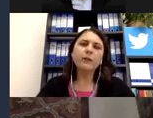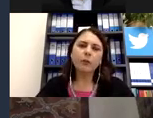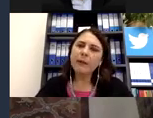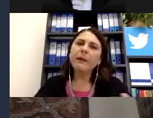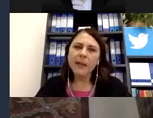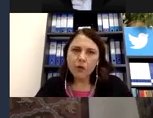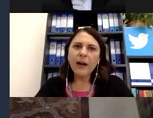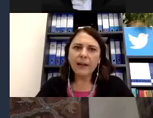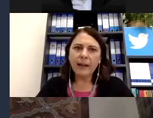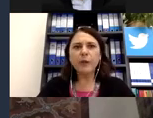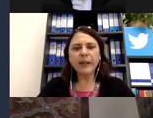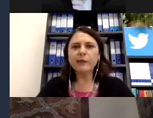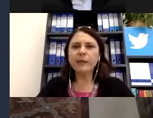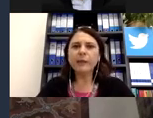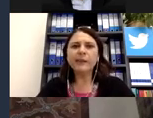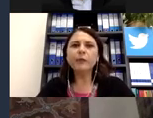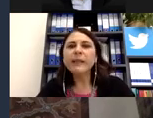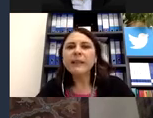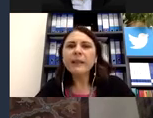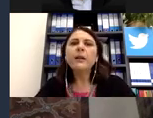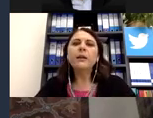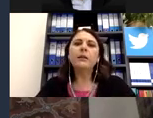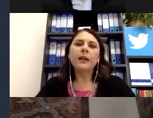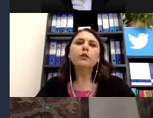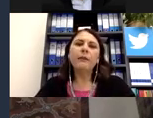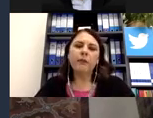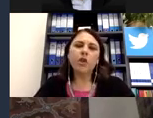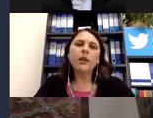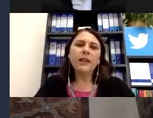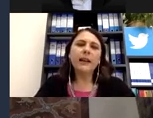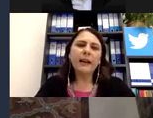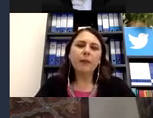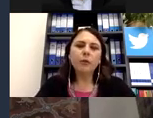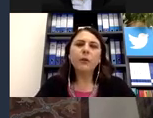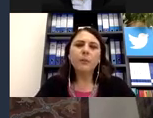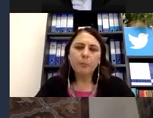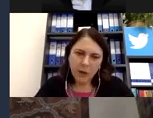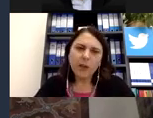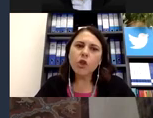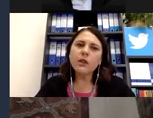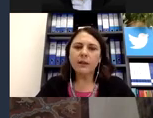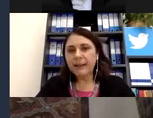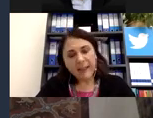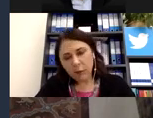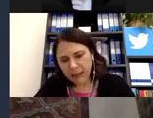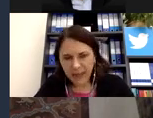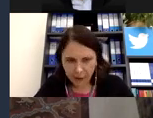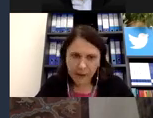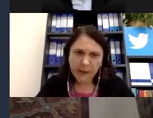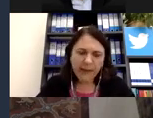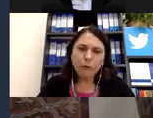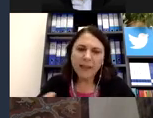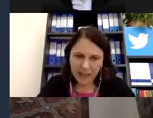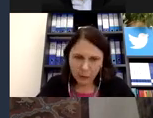tendono a privilegiare la comunicazione attraverso Twitter eh laddove invece gli account politici eh desusarmi